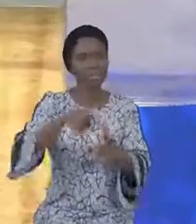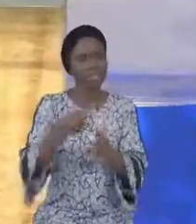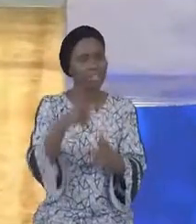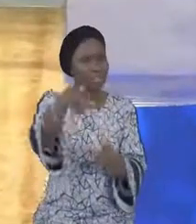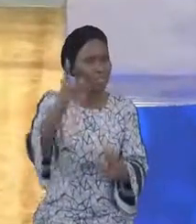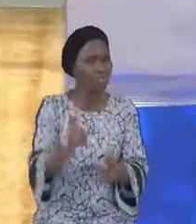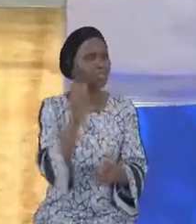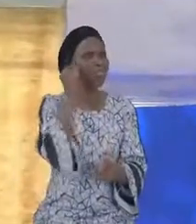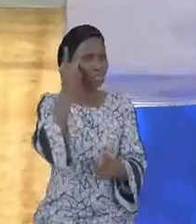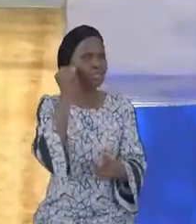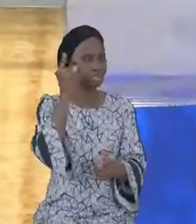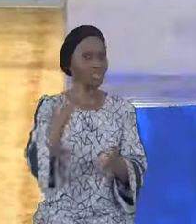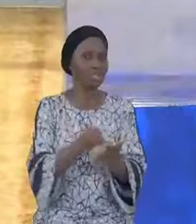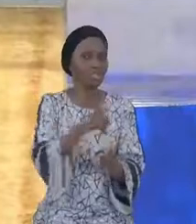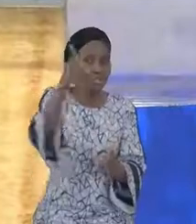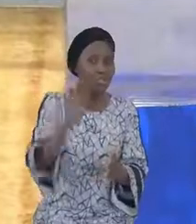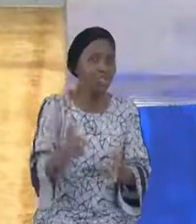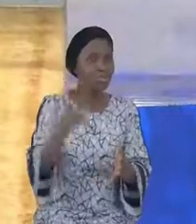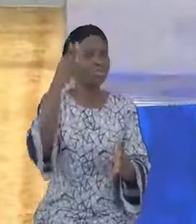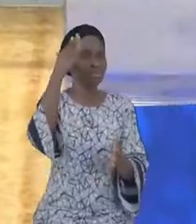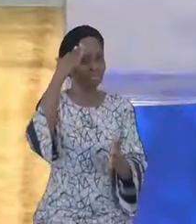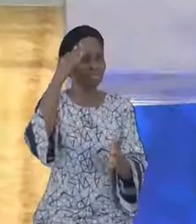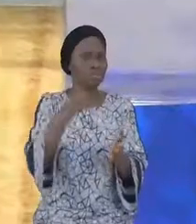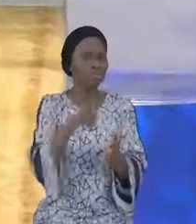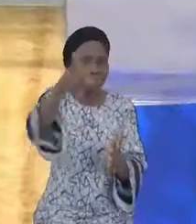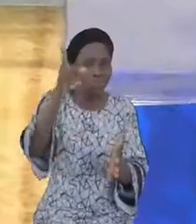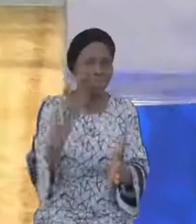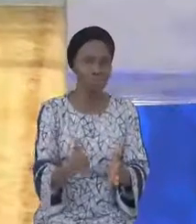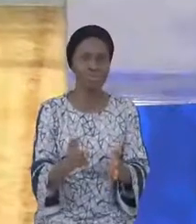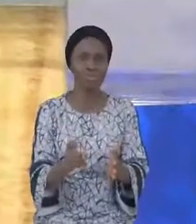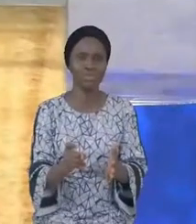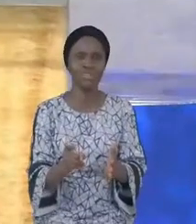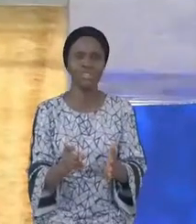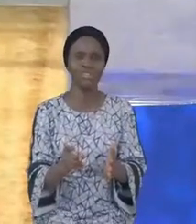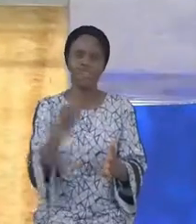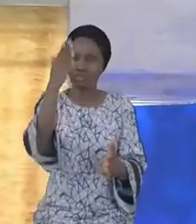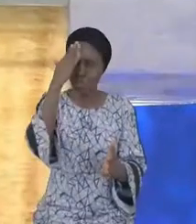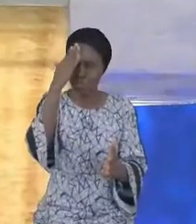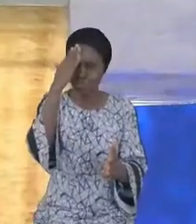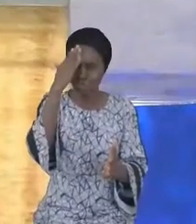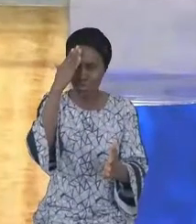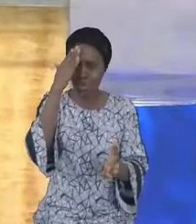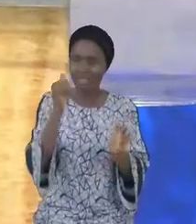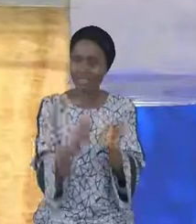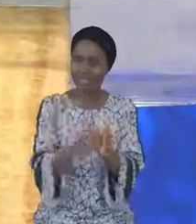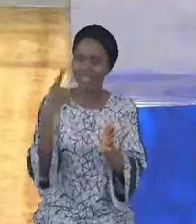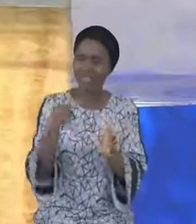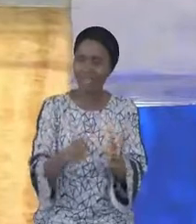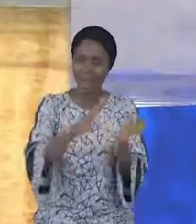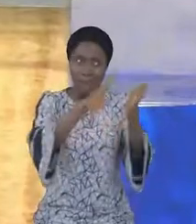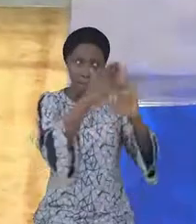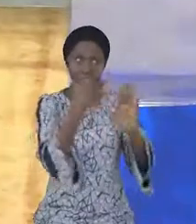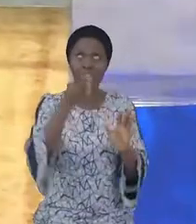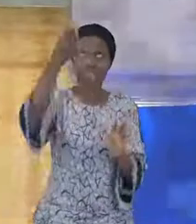dois reconnaître cela. Tu dois aspirer cela, que la présence de Dieu en toi,